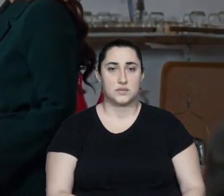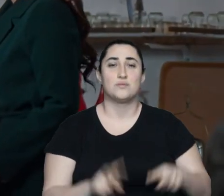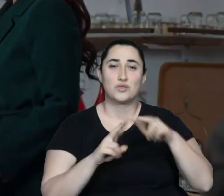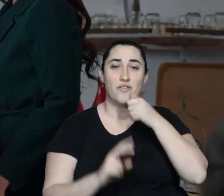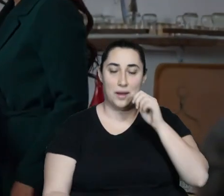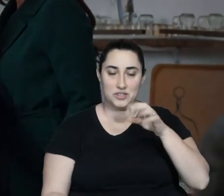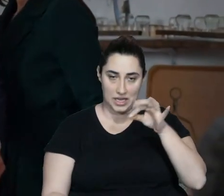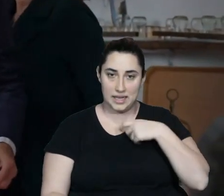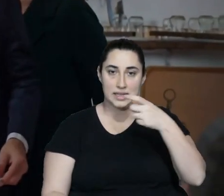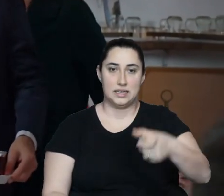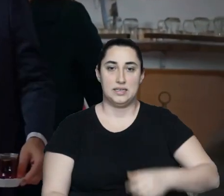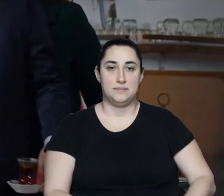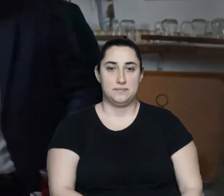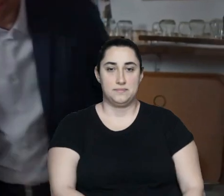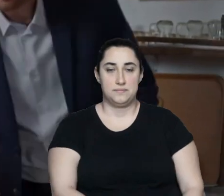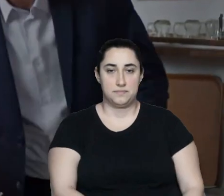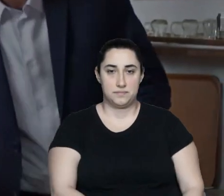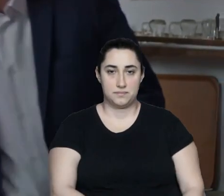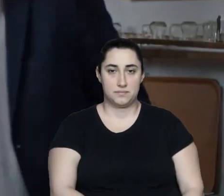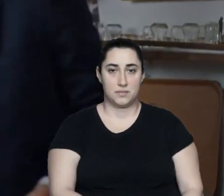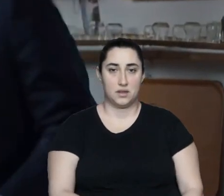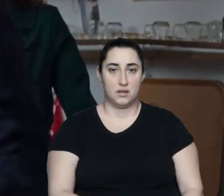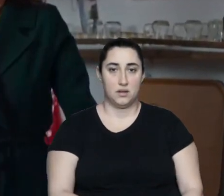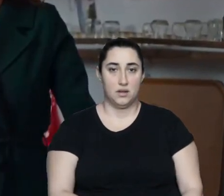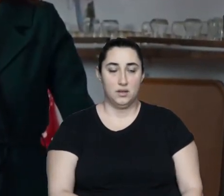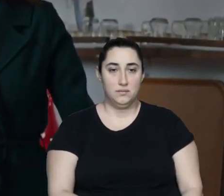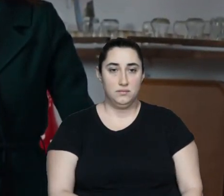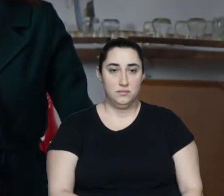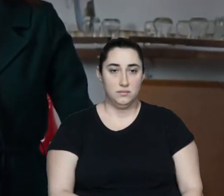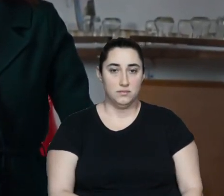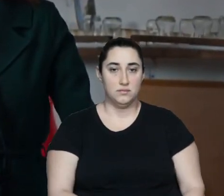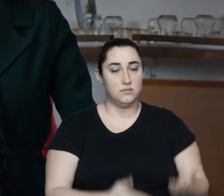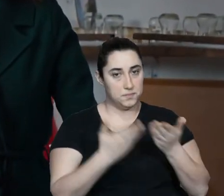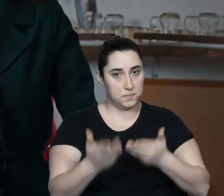Mustafa abim geldi çaylar. Tezgahın arkasından iki bardakla çıktı. Buyurun.